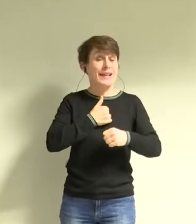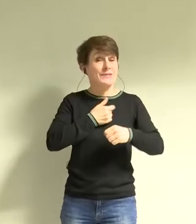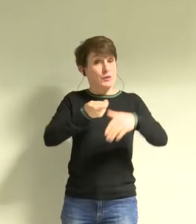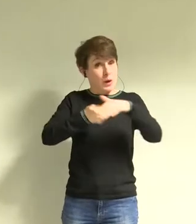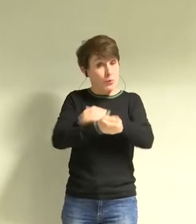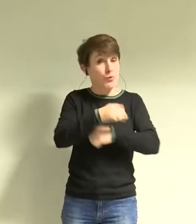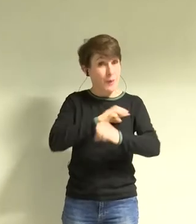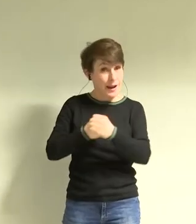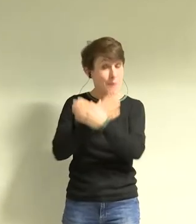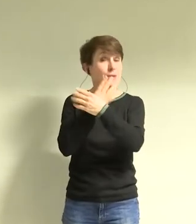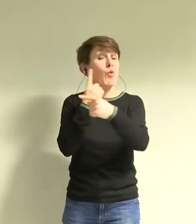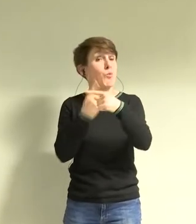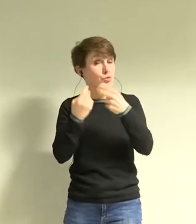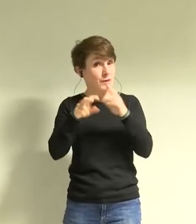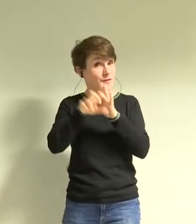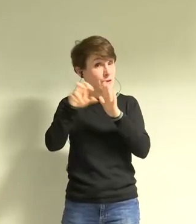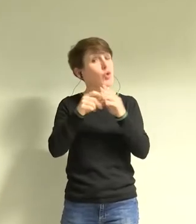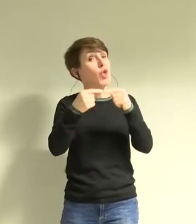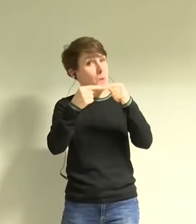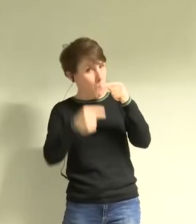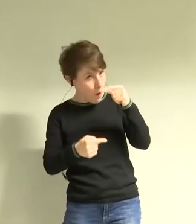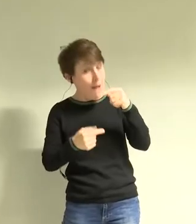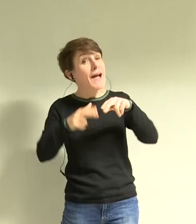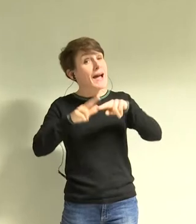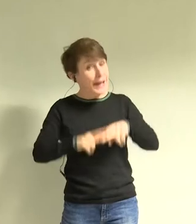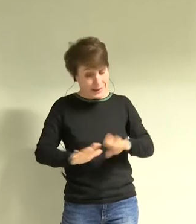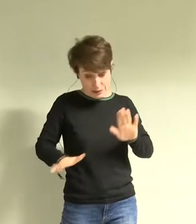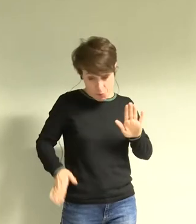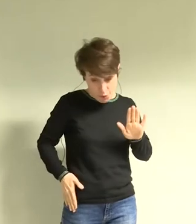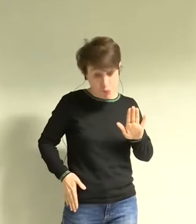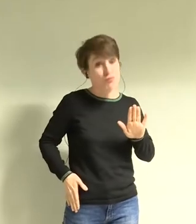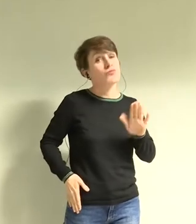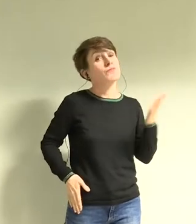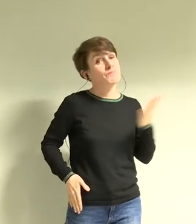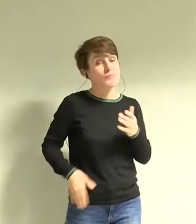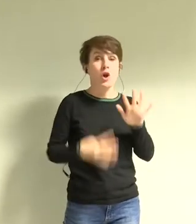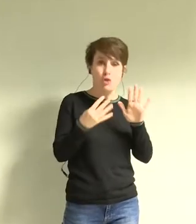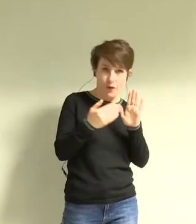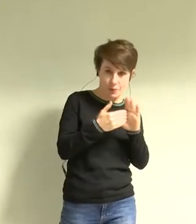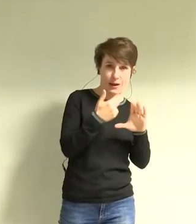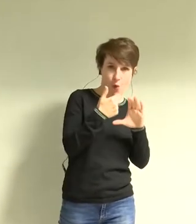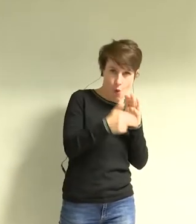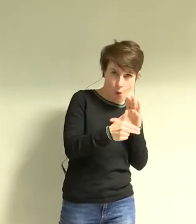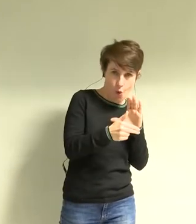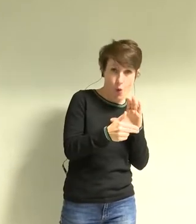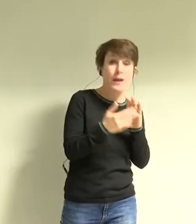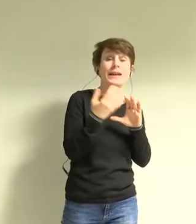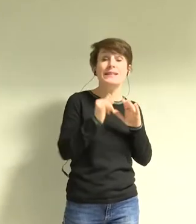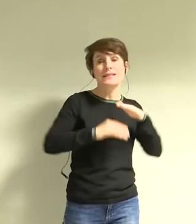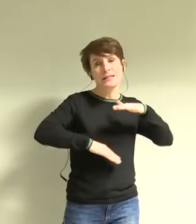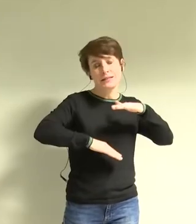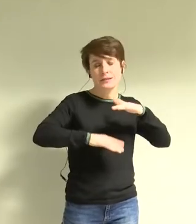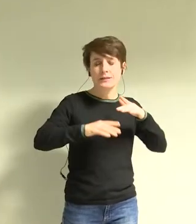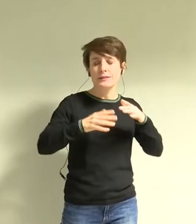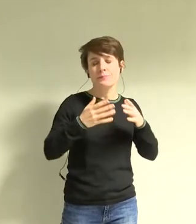et la ville de grenoble le reste à charge sera de 9000 euros pour ceux qui ont le plafond le modeste va